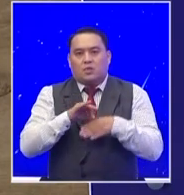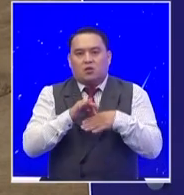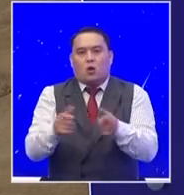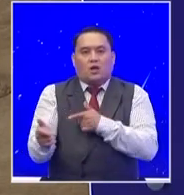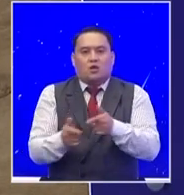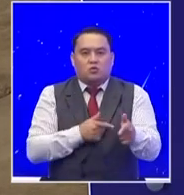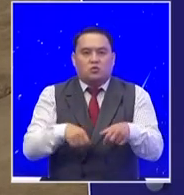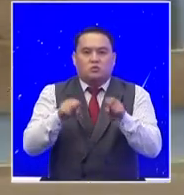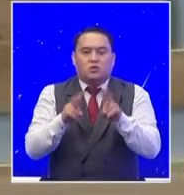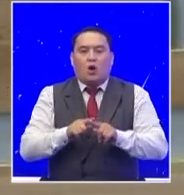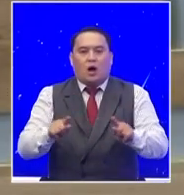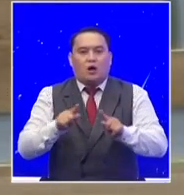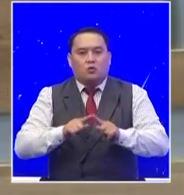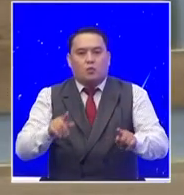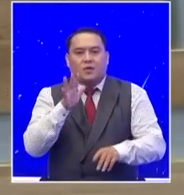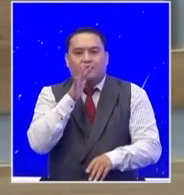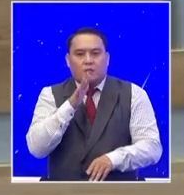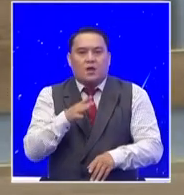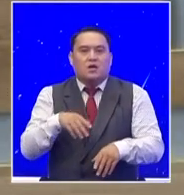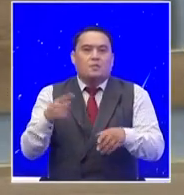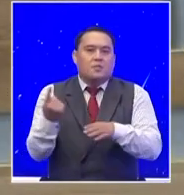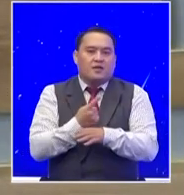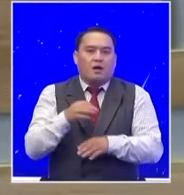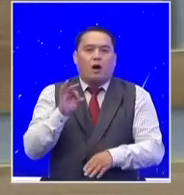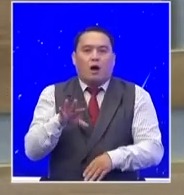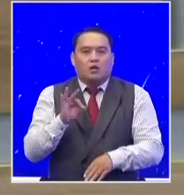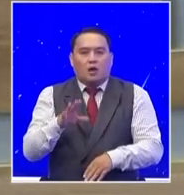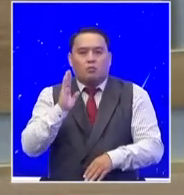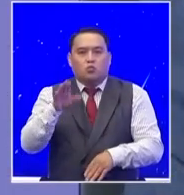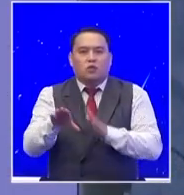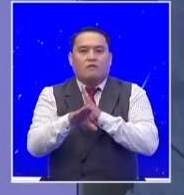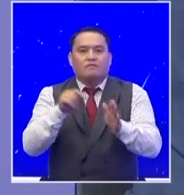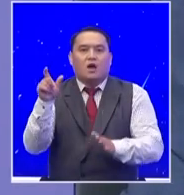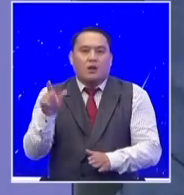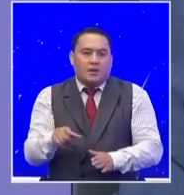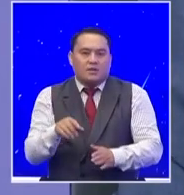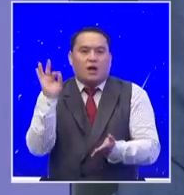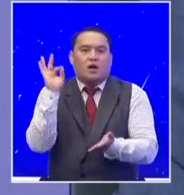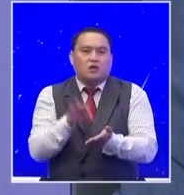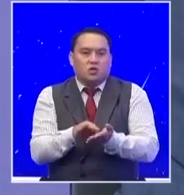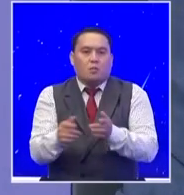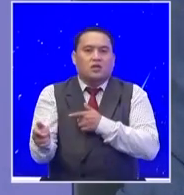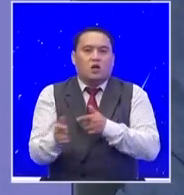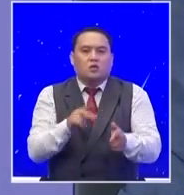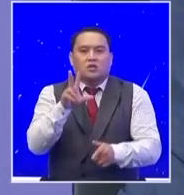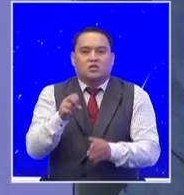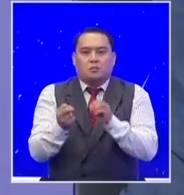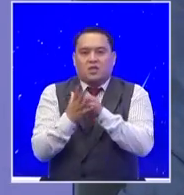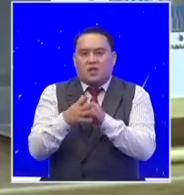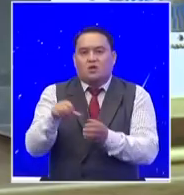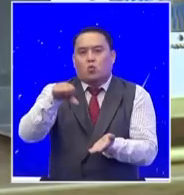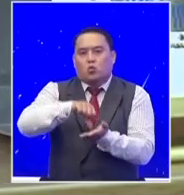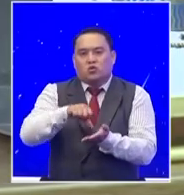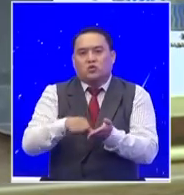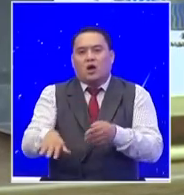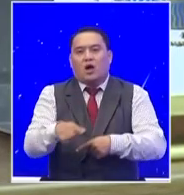подготовка кандидатов к агитационному периоду. В первых числах октября состоится голосование. Для этих целей уже подготовлено 315